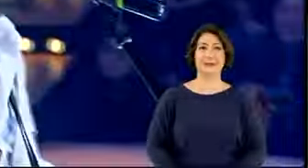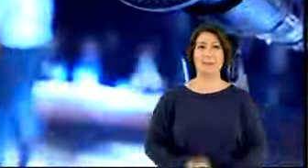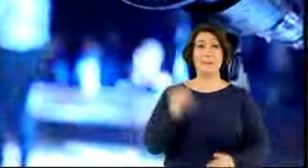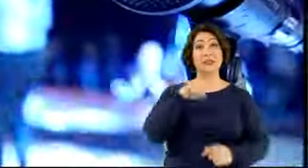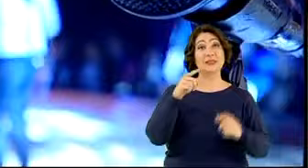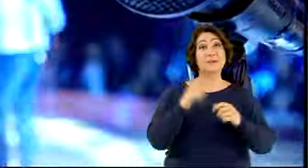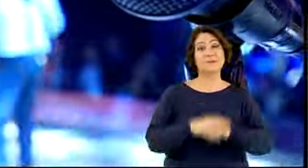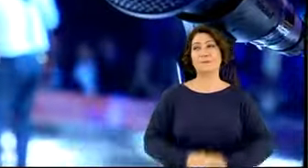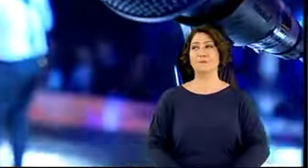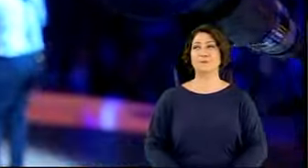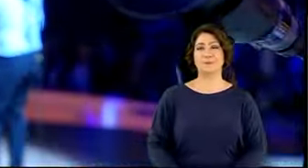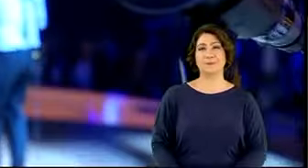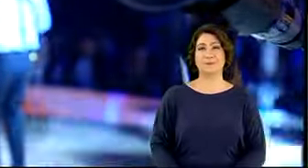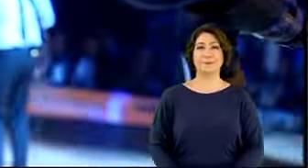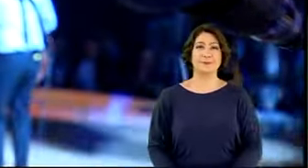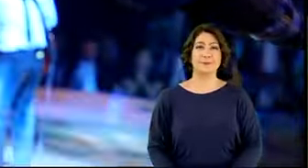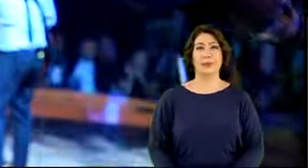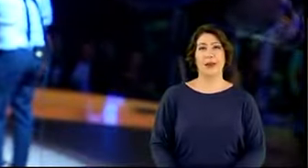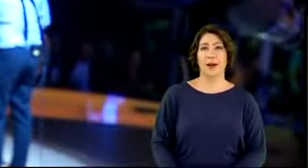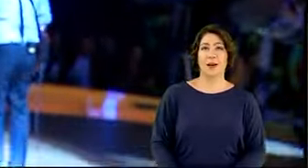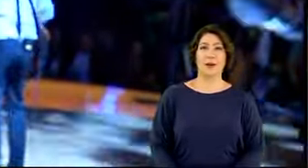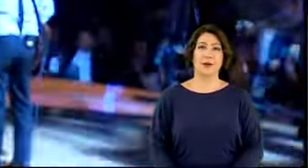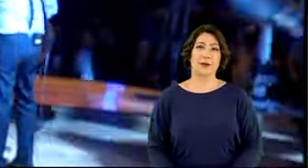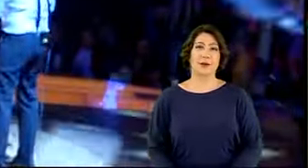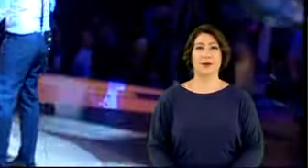uzaklaşırız. Ay la la la la.